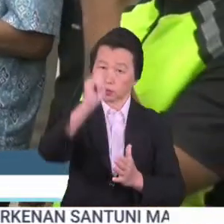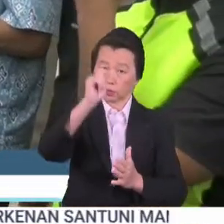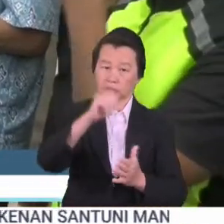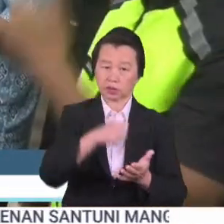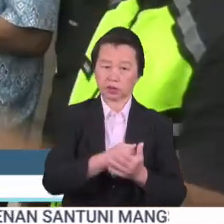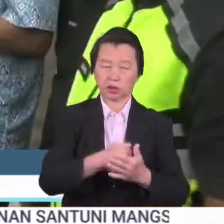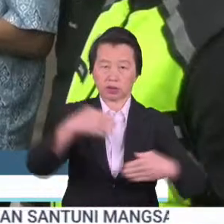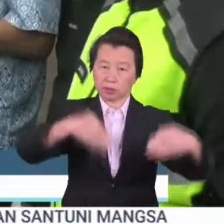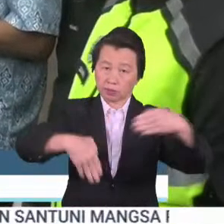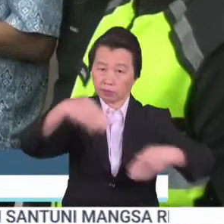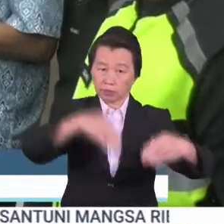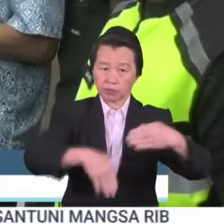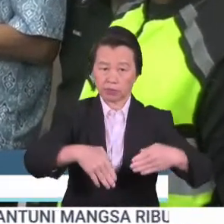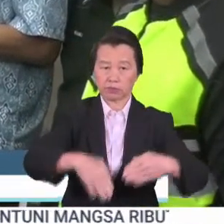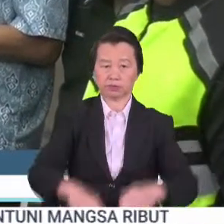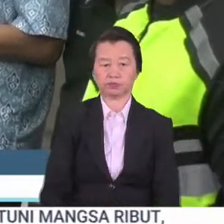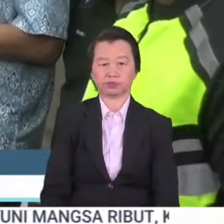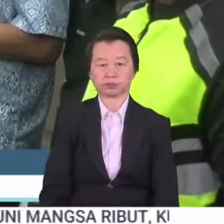bidang